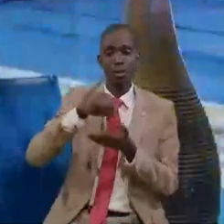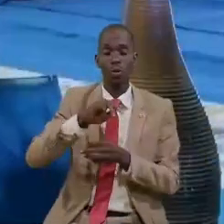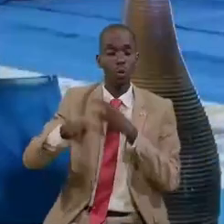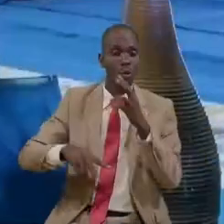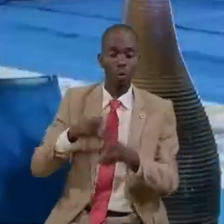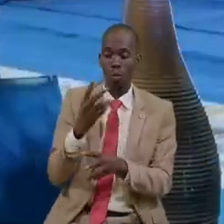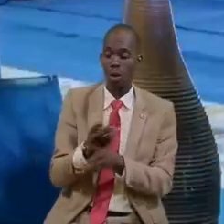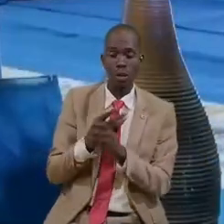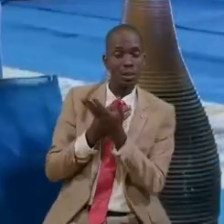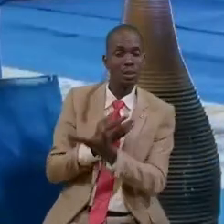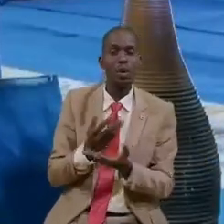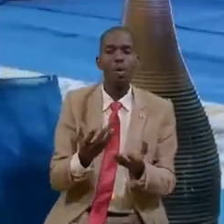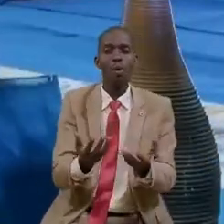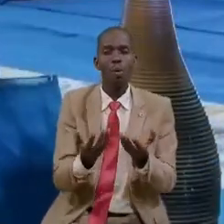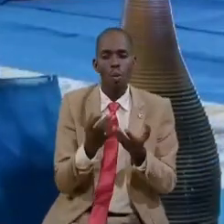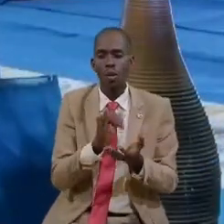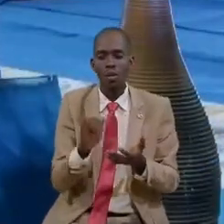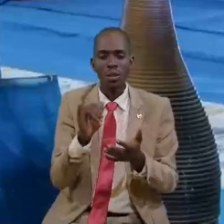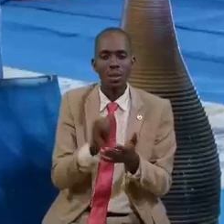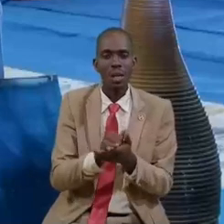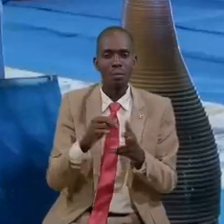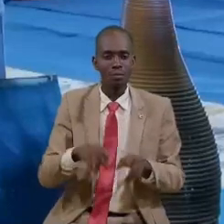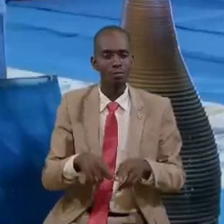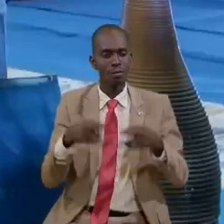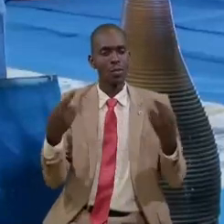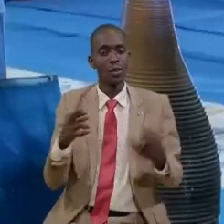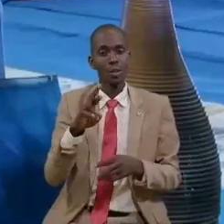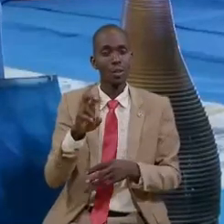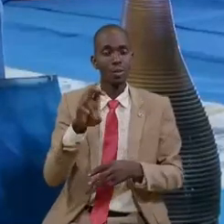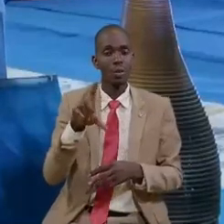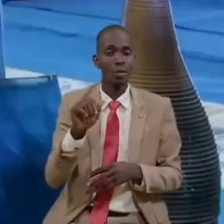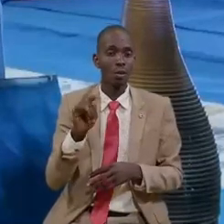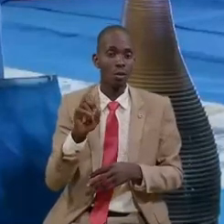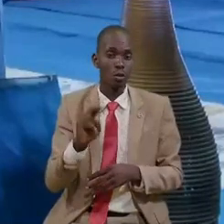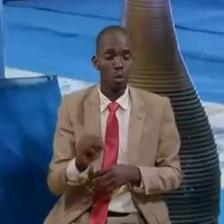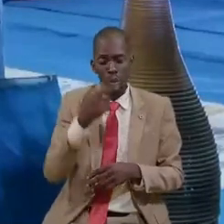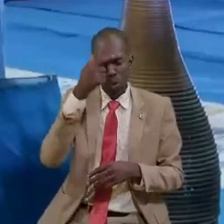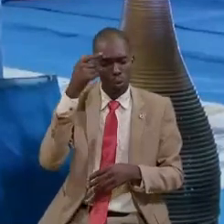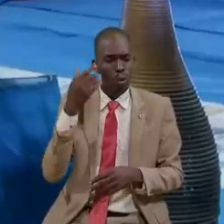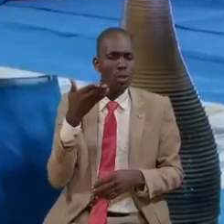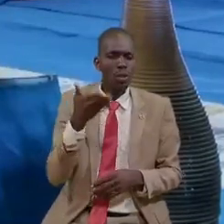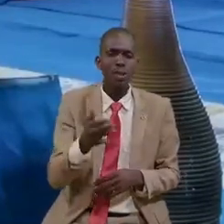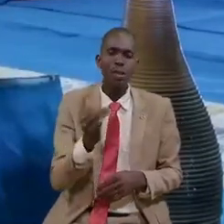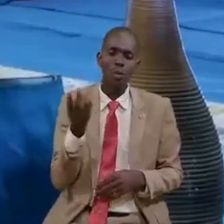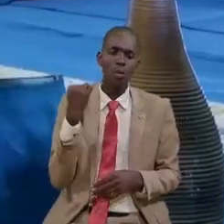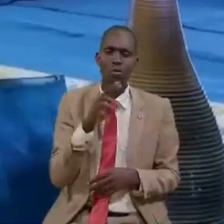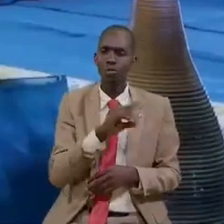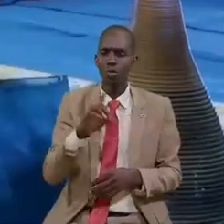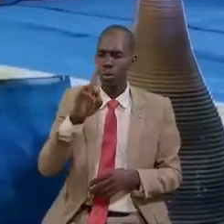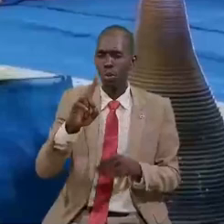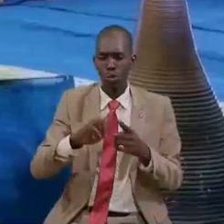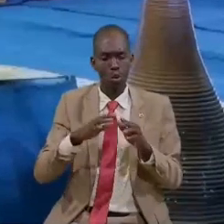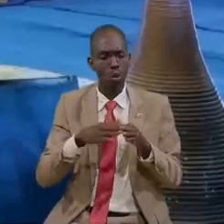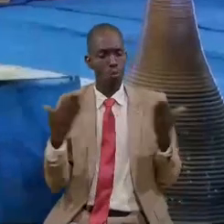entier, voulant cette révélation, parce qu'il n'y a personne qui puisse ouvrir le livre de la rédemption